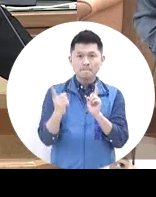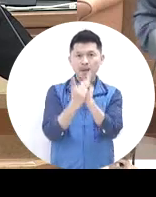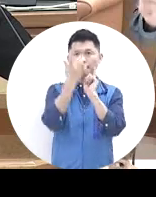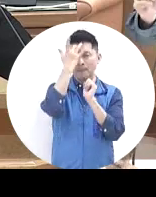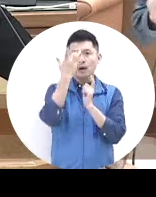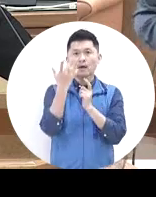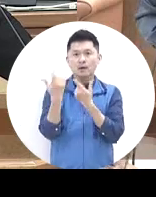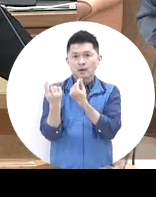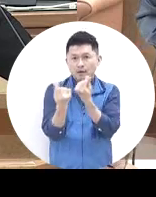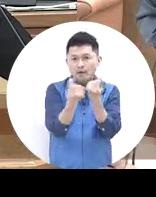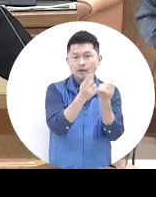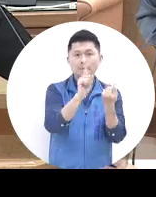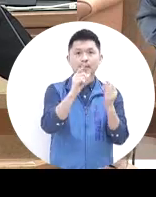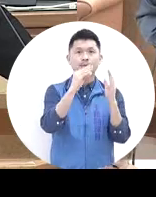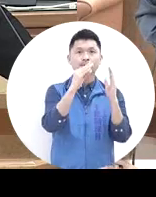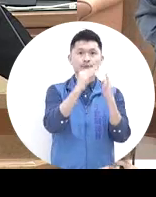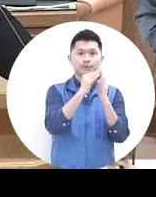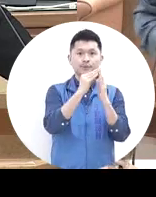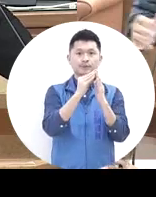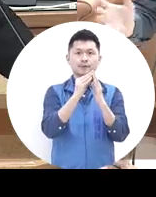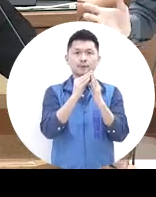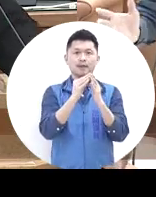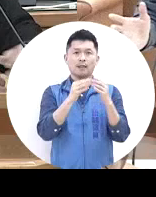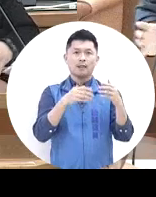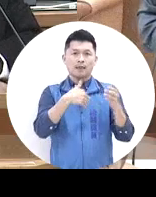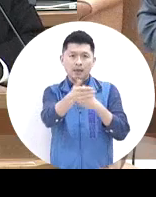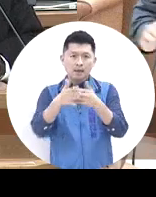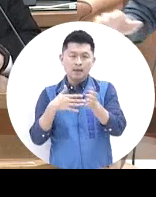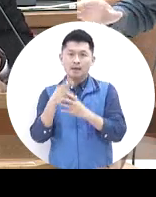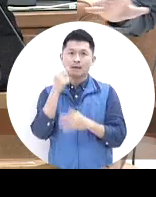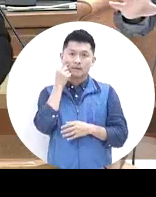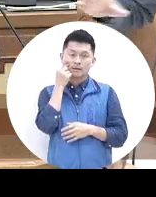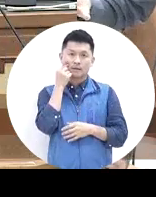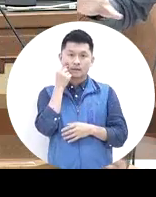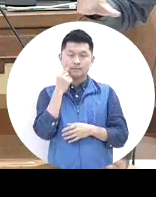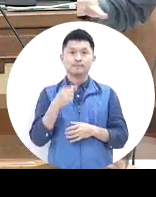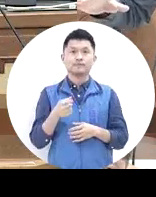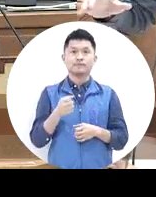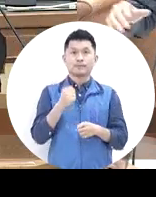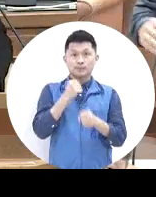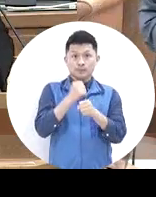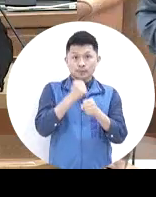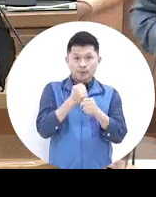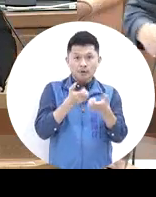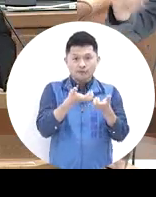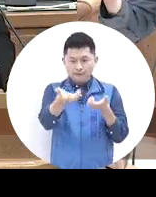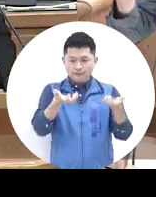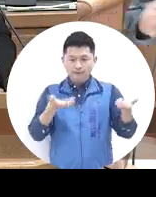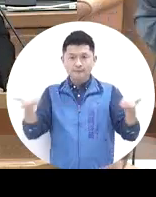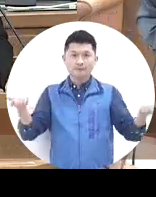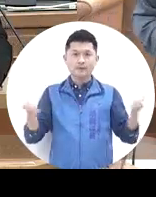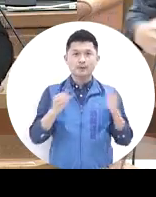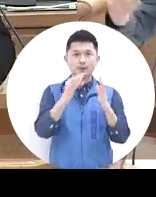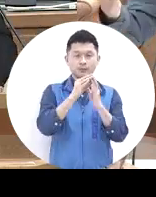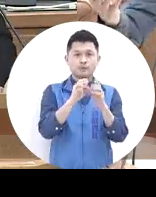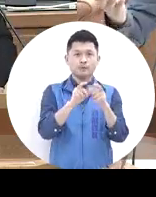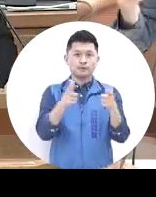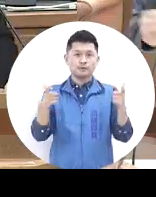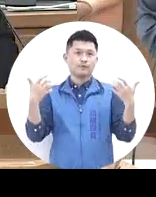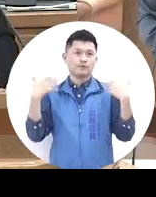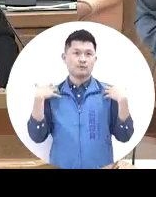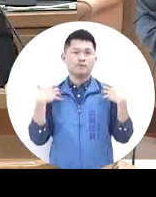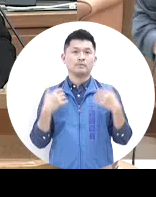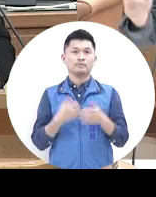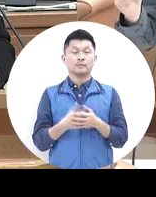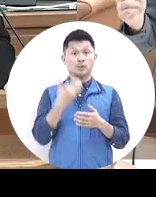到跨局处的问题，很多的东西它其实是在分布在不同的局处。那要是您是假设